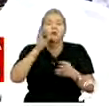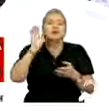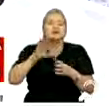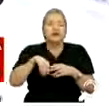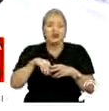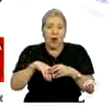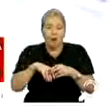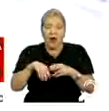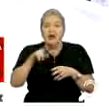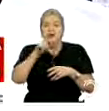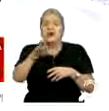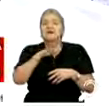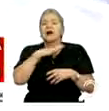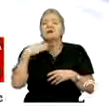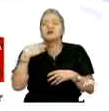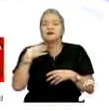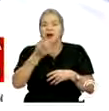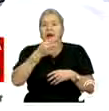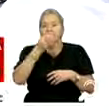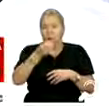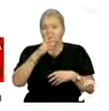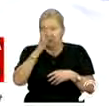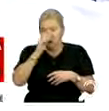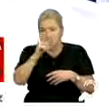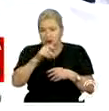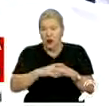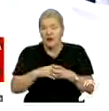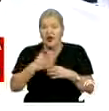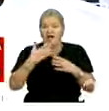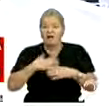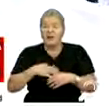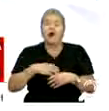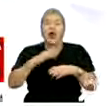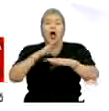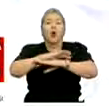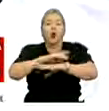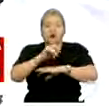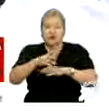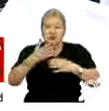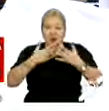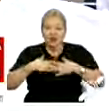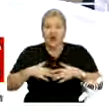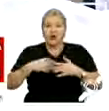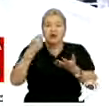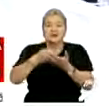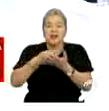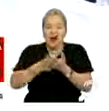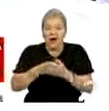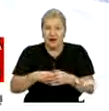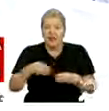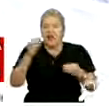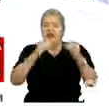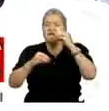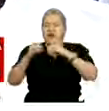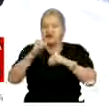noi ne-am săturat cam tare. Vrem condiții, vrem salarii, investiții.